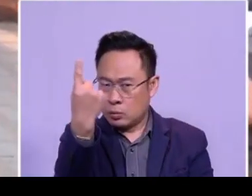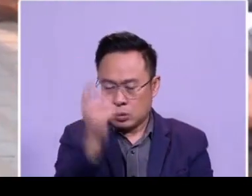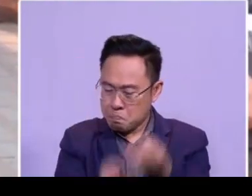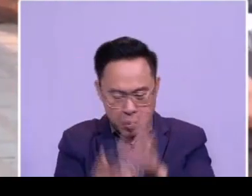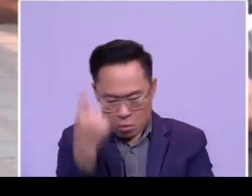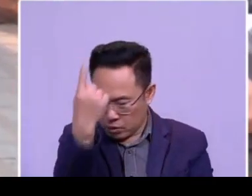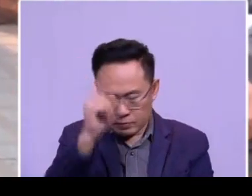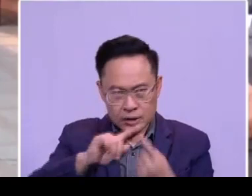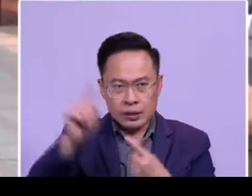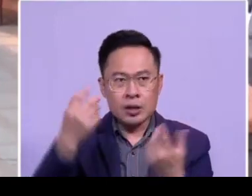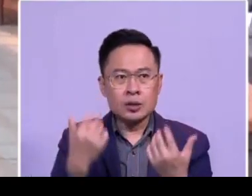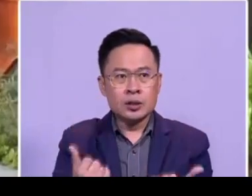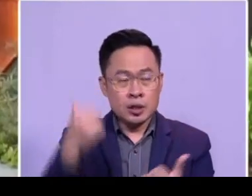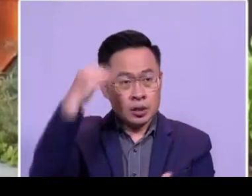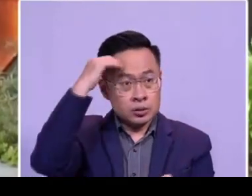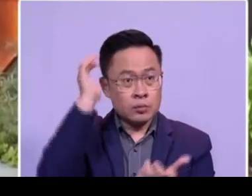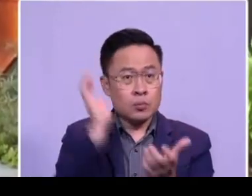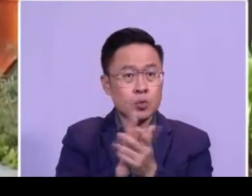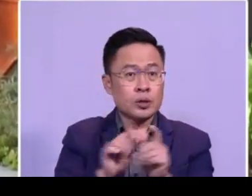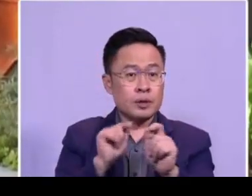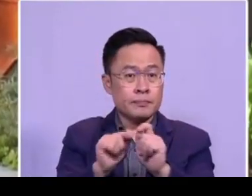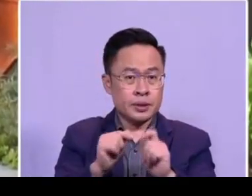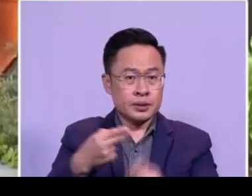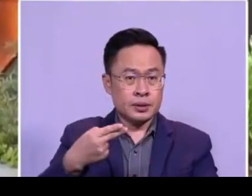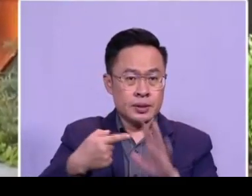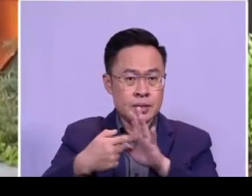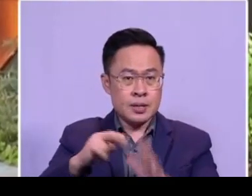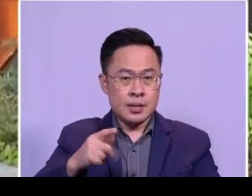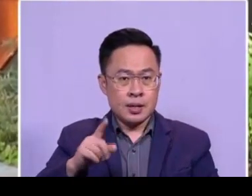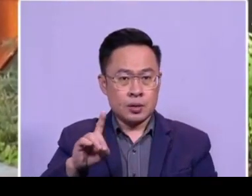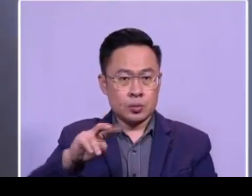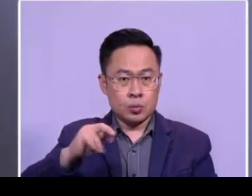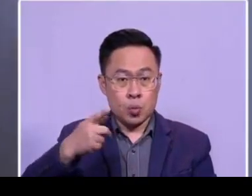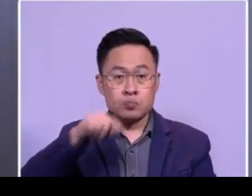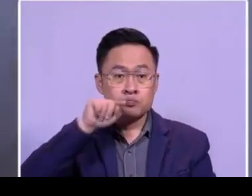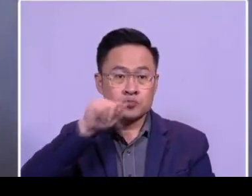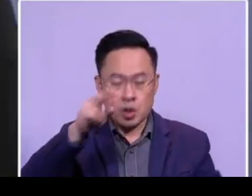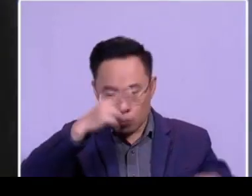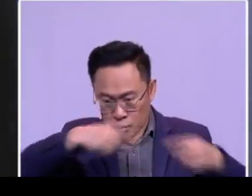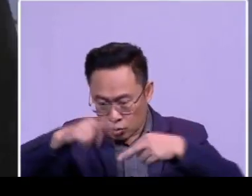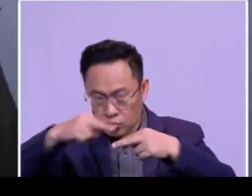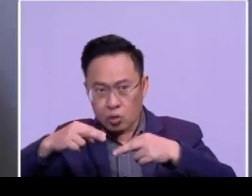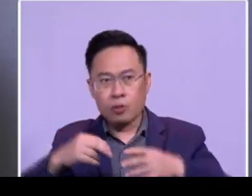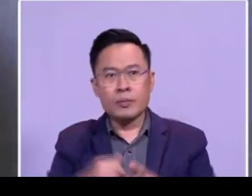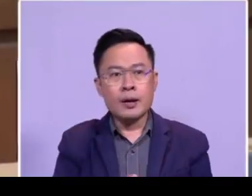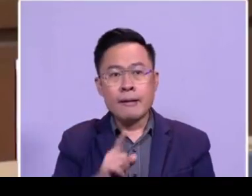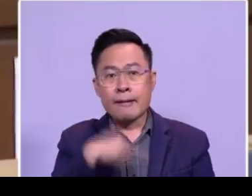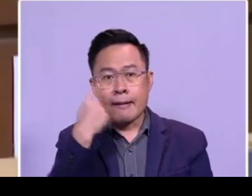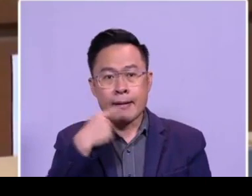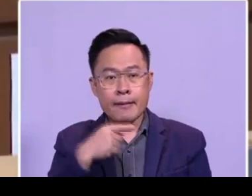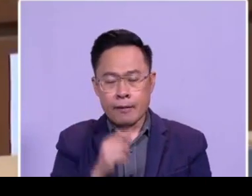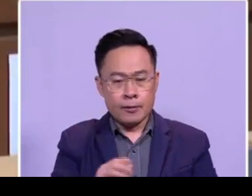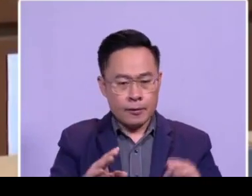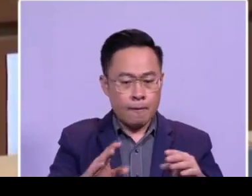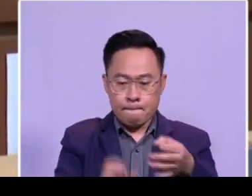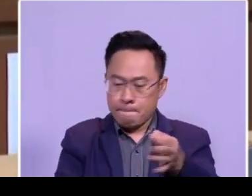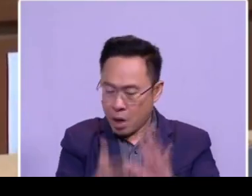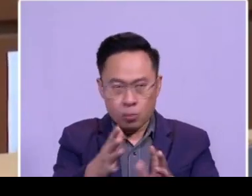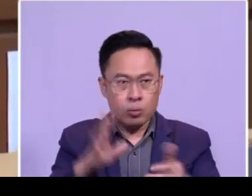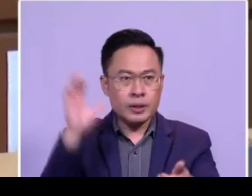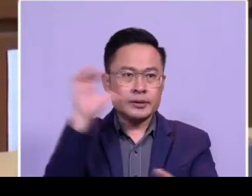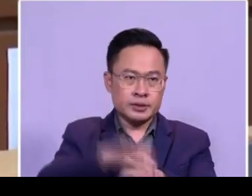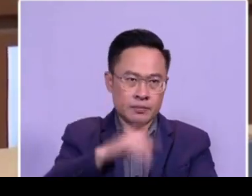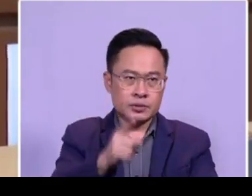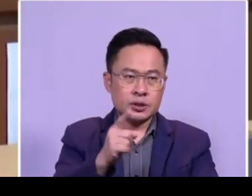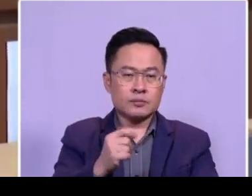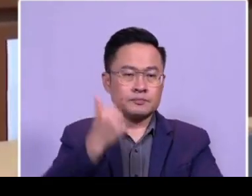งที่พบว่ามีไฟป่ามากในช่วง 2-3 วันที่ผ่านมาค่ะโดยลักษณะคือเจตนาเผาด้วยนะคะทางผู้ว่าราชการจังห